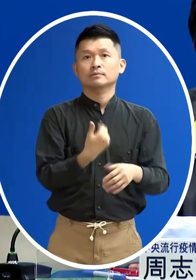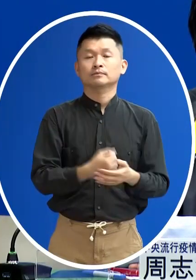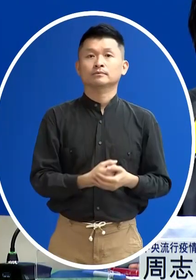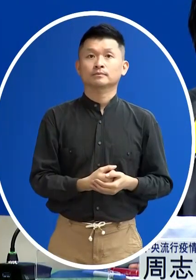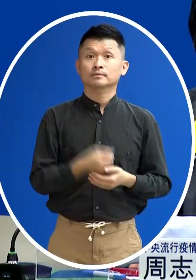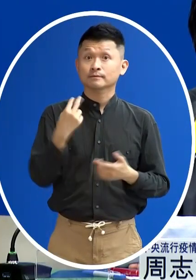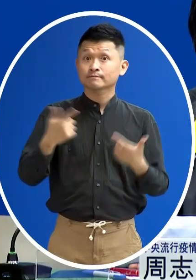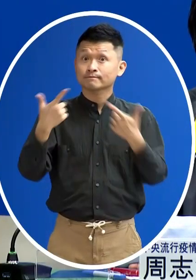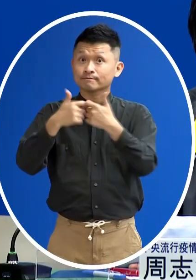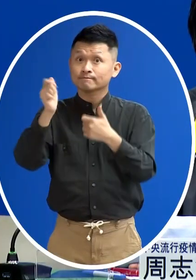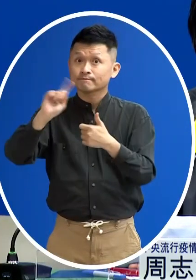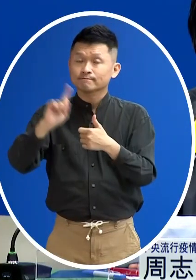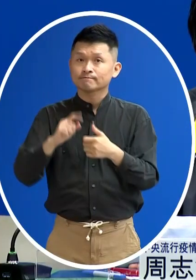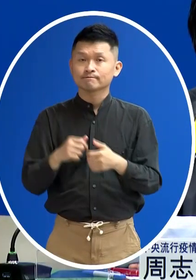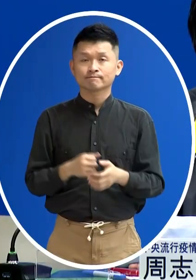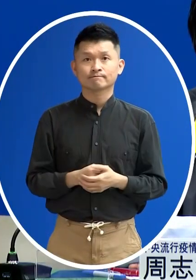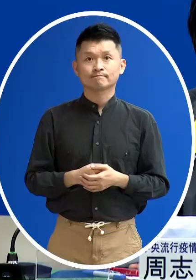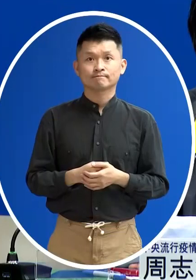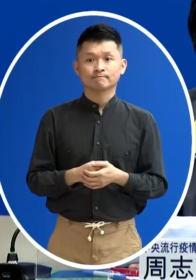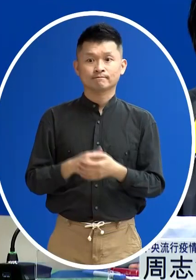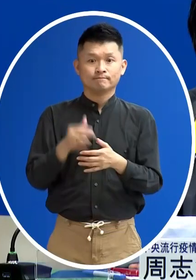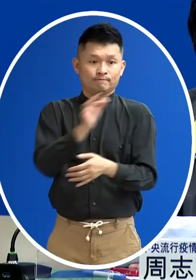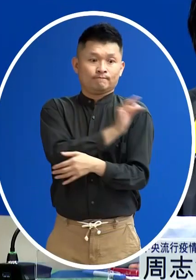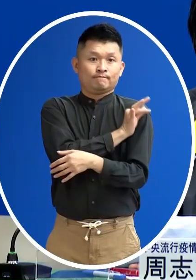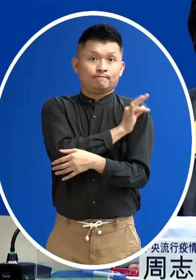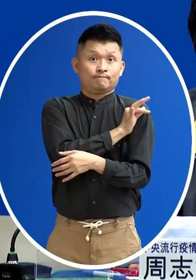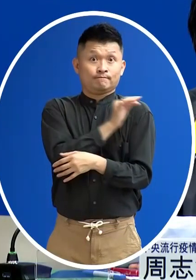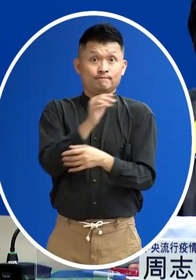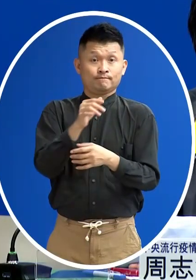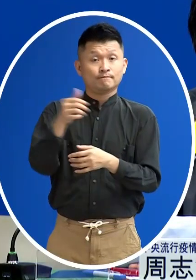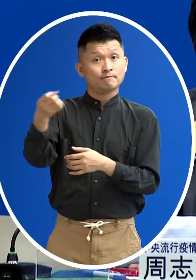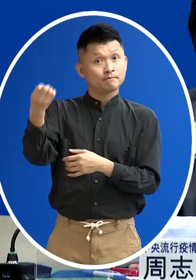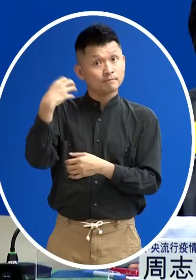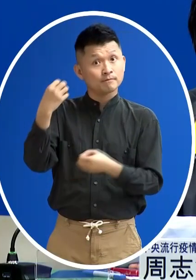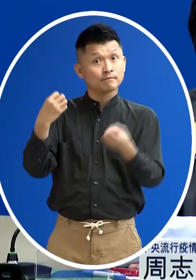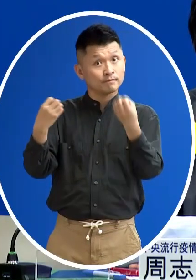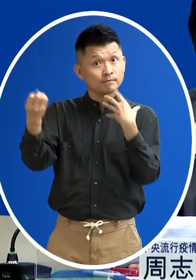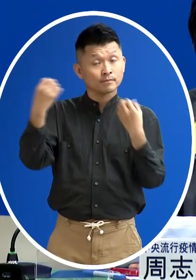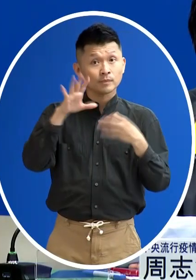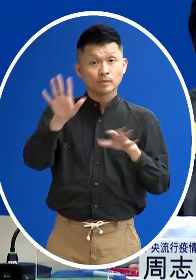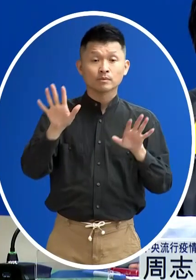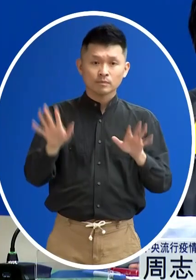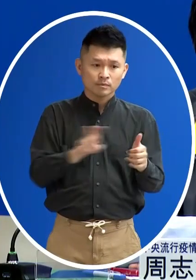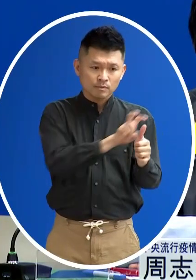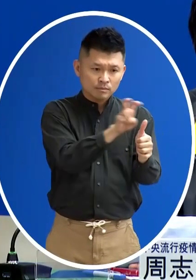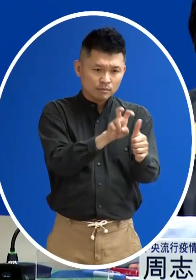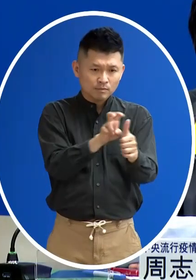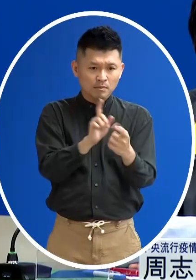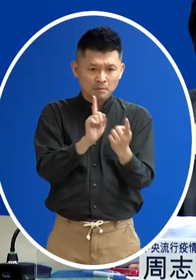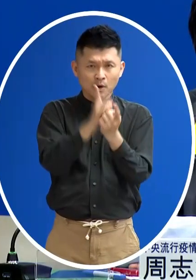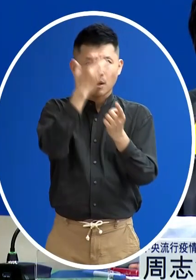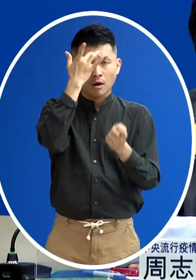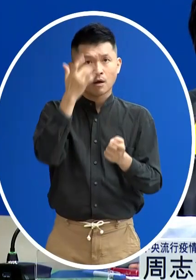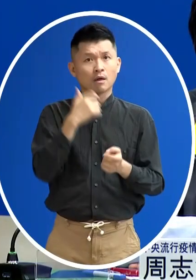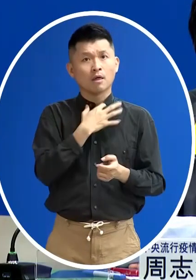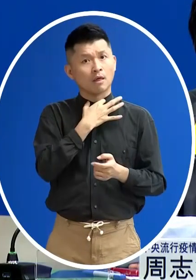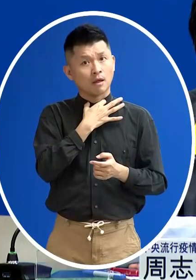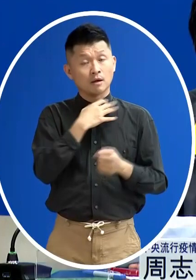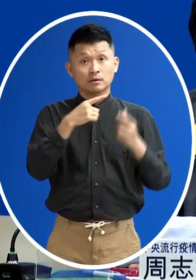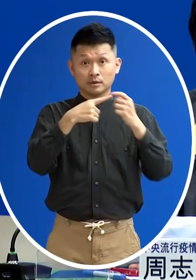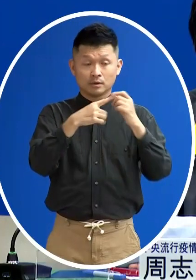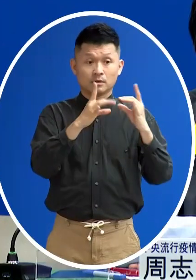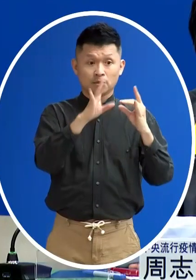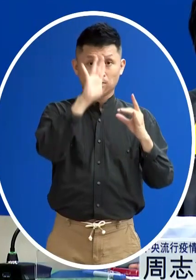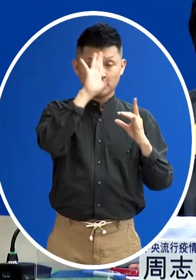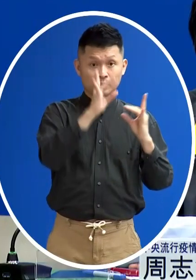个就是说，因为我们也接到就是第一线护理人员的一些反应，说目前照护上的一些困境除了就是说病床有